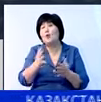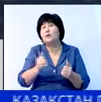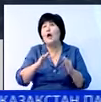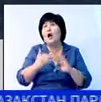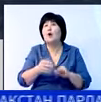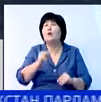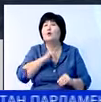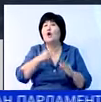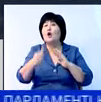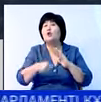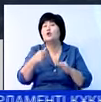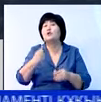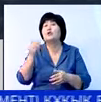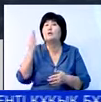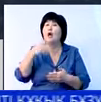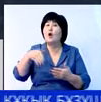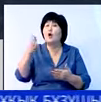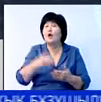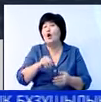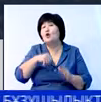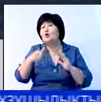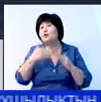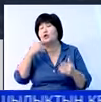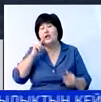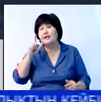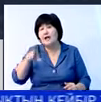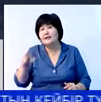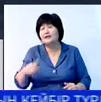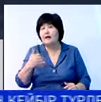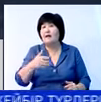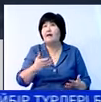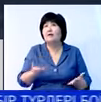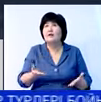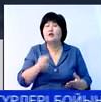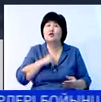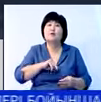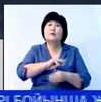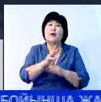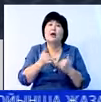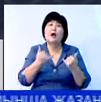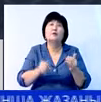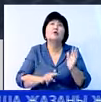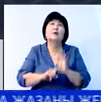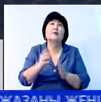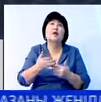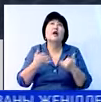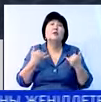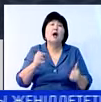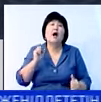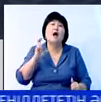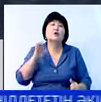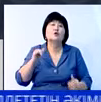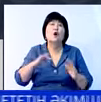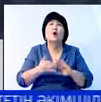ауылдағы жұмыссыздықпен күресу, яғни жұмыссыз жүрген жастарды, жұмыссыз жүрген адамдарды жұмыспен қамту болып табылады. Биыл Ақсу